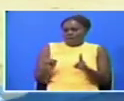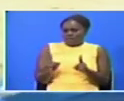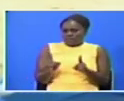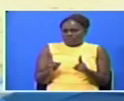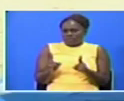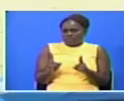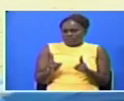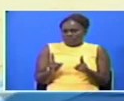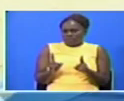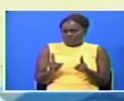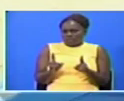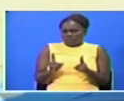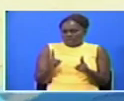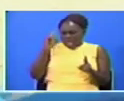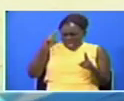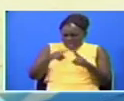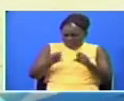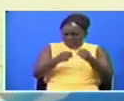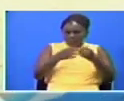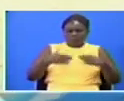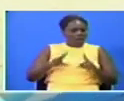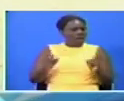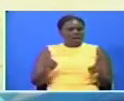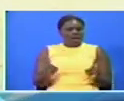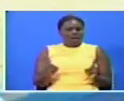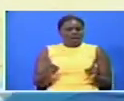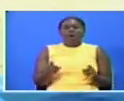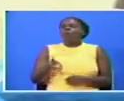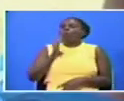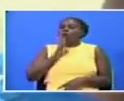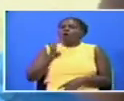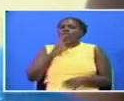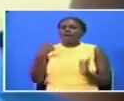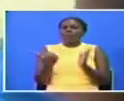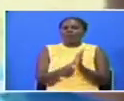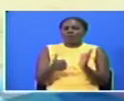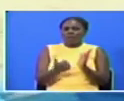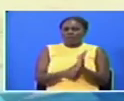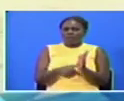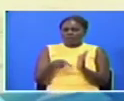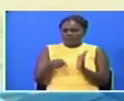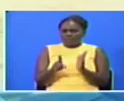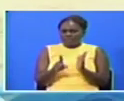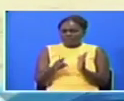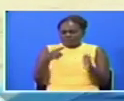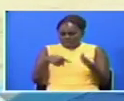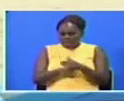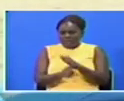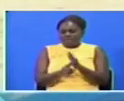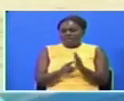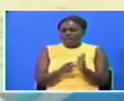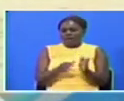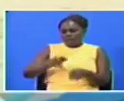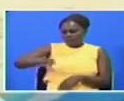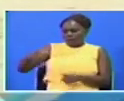deal with the people, lakini ilikuwa ni maji na wasumbua. Sasa maji wanavuta harufu iko kwa mji, walikuwa wanabidi wanaingia kwa mji.